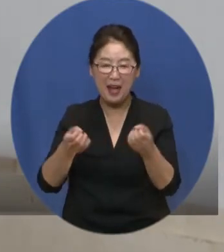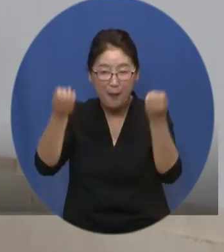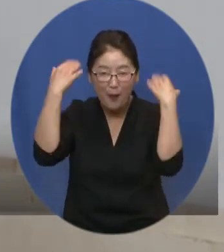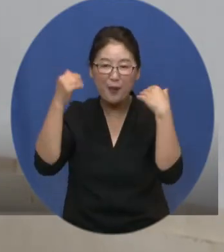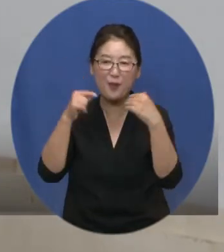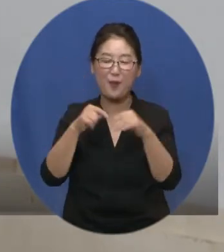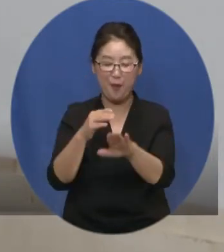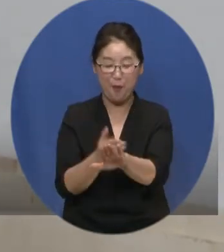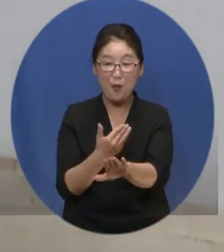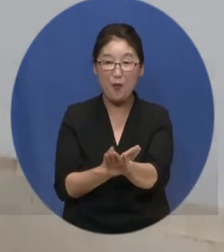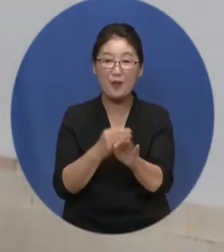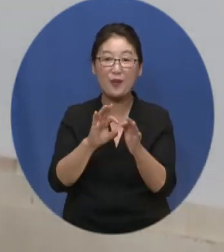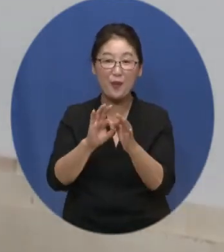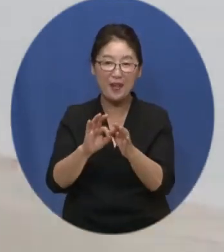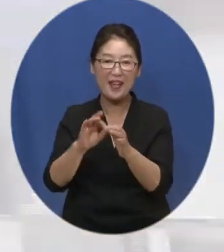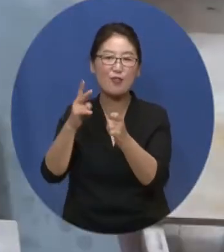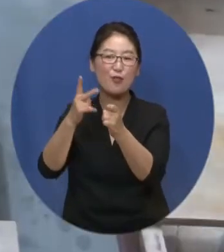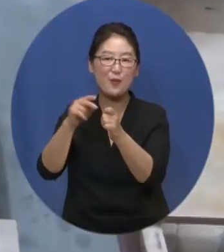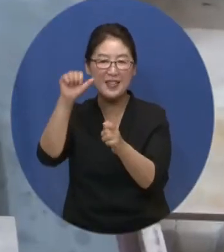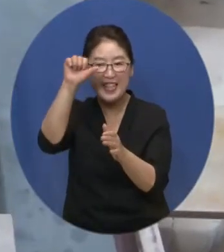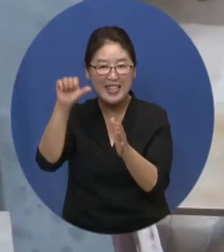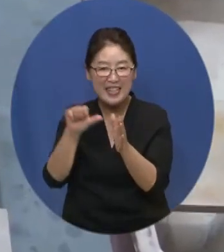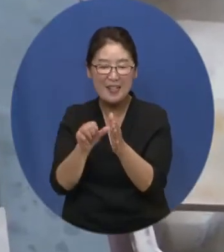시작해보려고 되고 있습니다